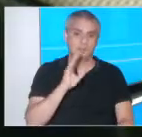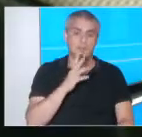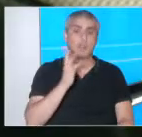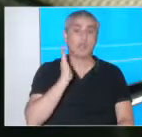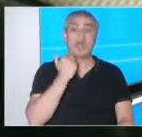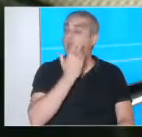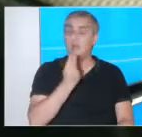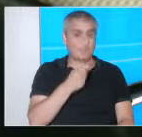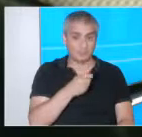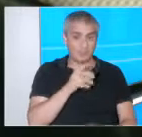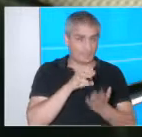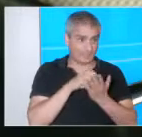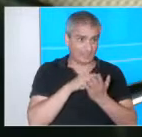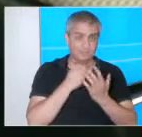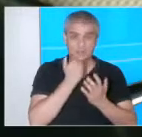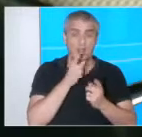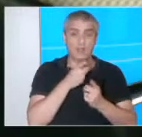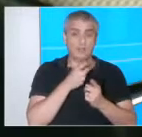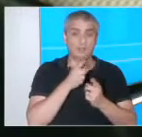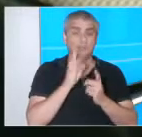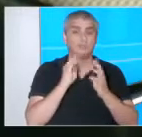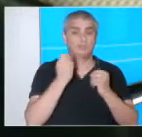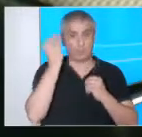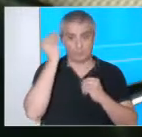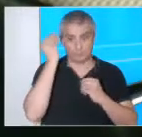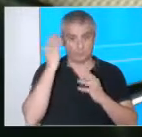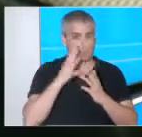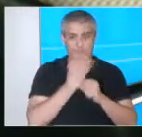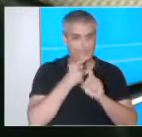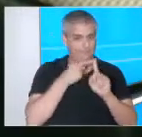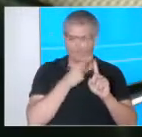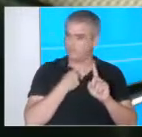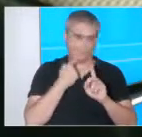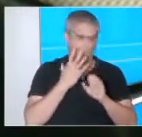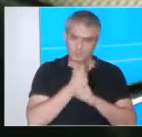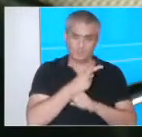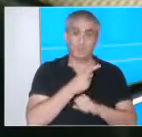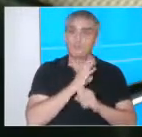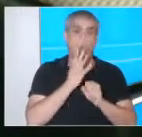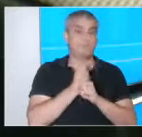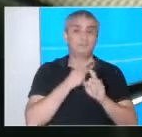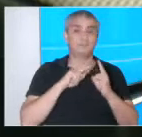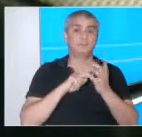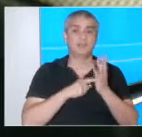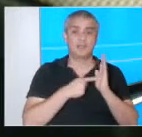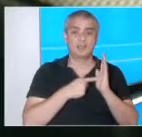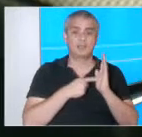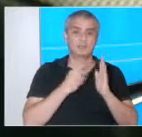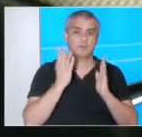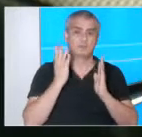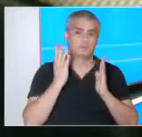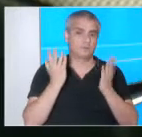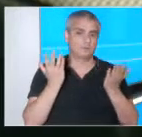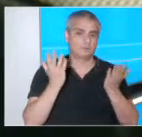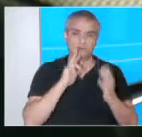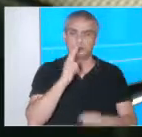הרע שבדבר הזה, המרכזיות של הרע בזה, זה שאם לא עומדים ביעדים, ואני אומר שלא עומדים ביעדים, אתה תגיד, לא עומדים ביעדים, פוקע, מה